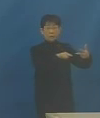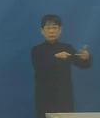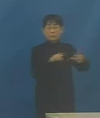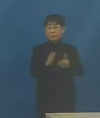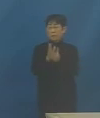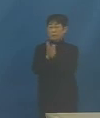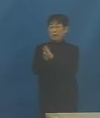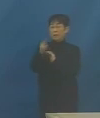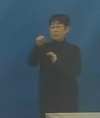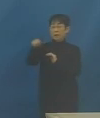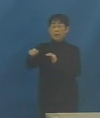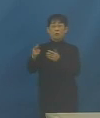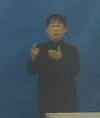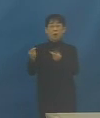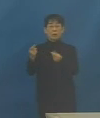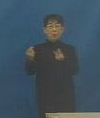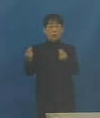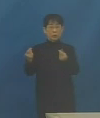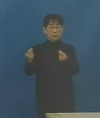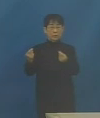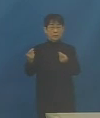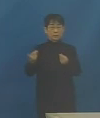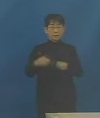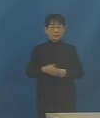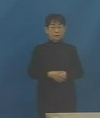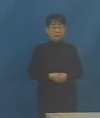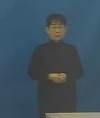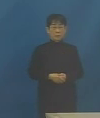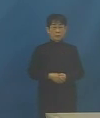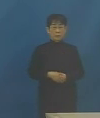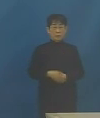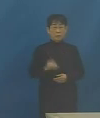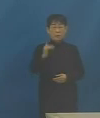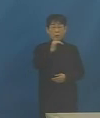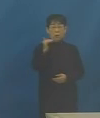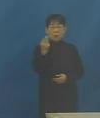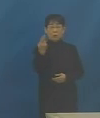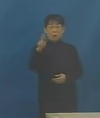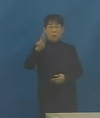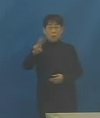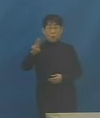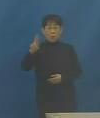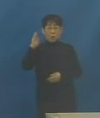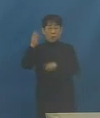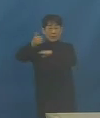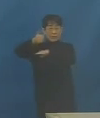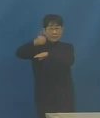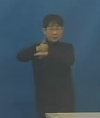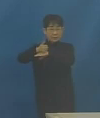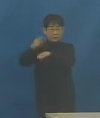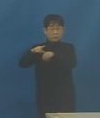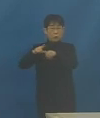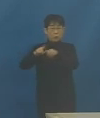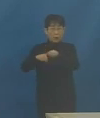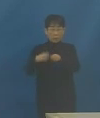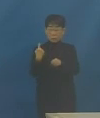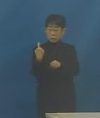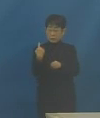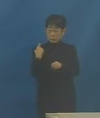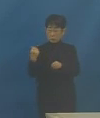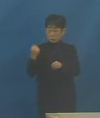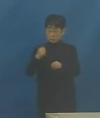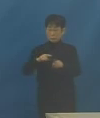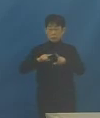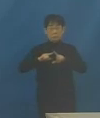当然こういう事例が今増えてきておりまして後藤大臣も昨日この分この点を非常に強調されて警鐘を